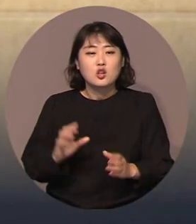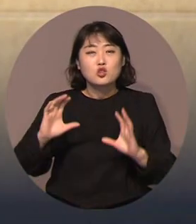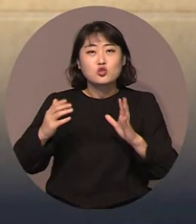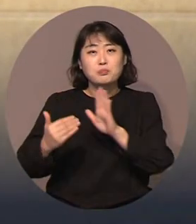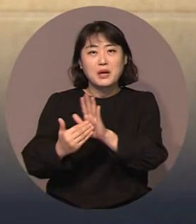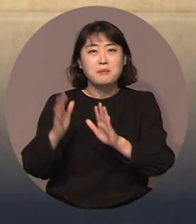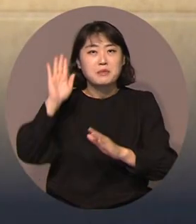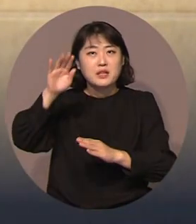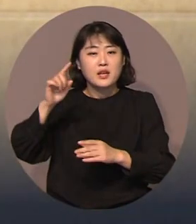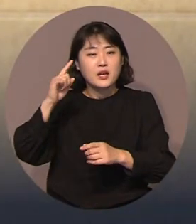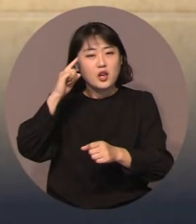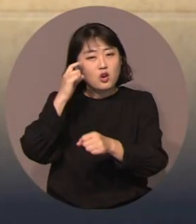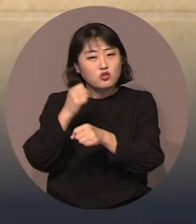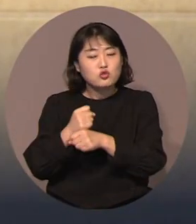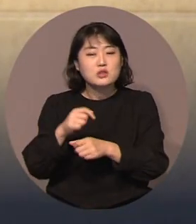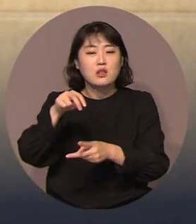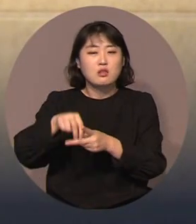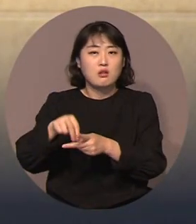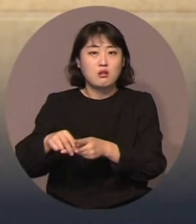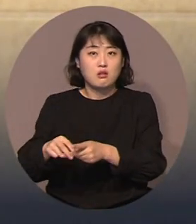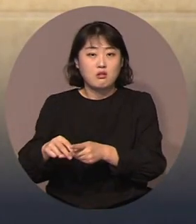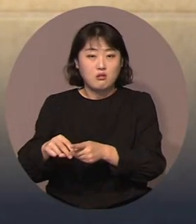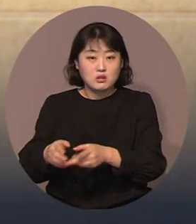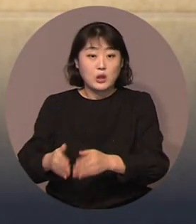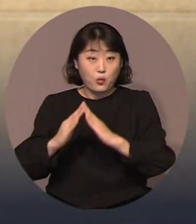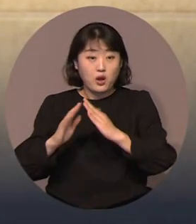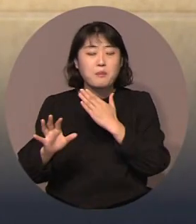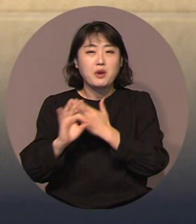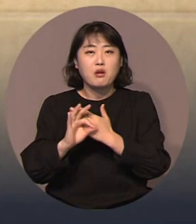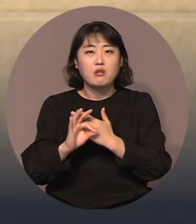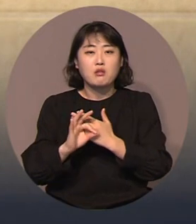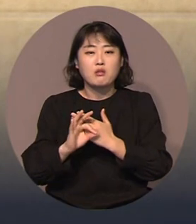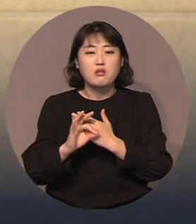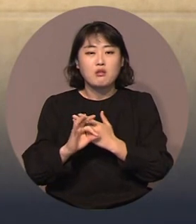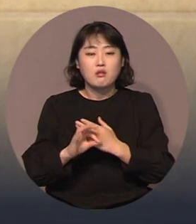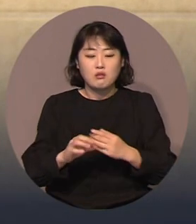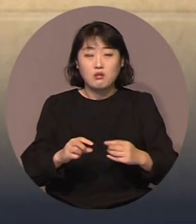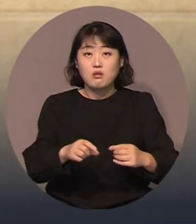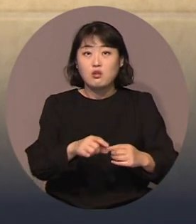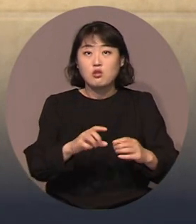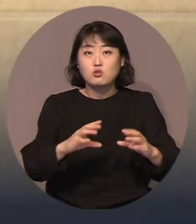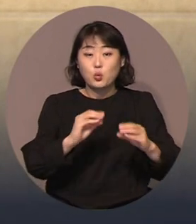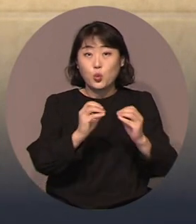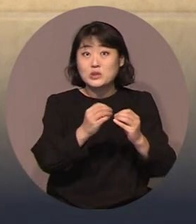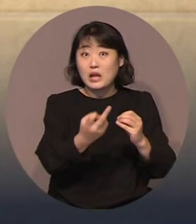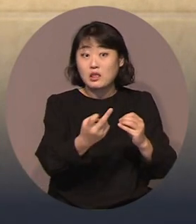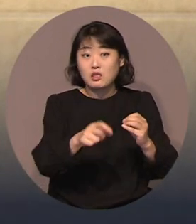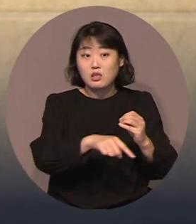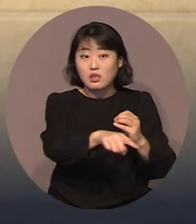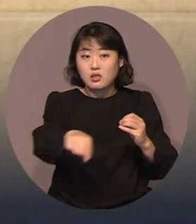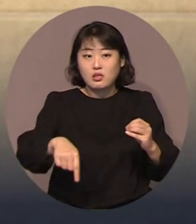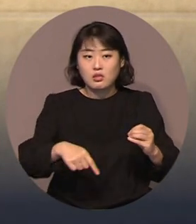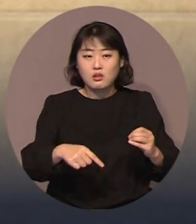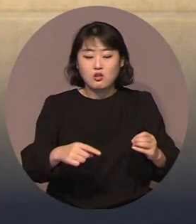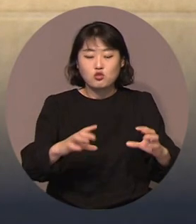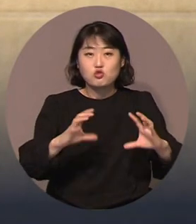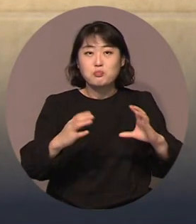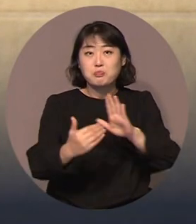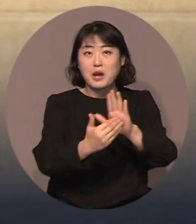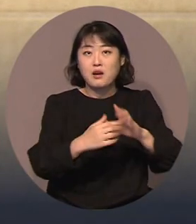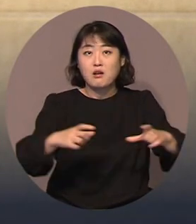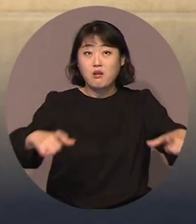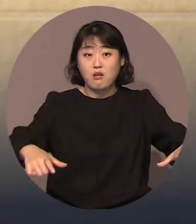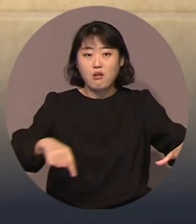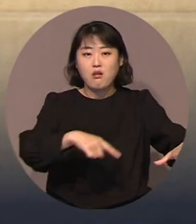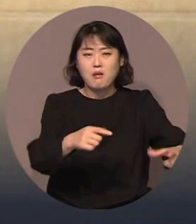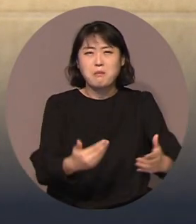국방미래기술연구센터가 이루어지게 되면 국방클러스터와는 이제 더 속도로가 진행이 될 거다. 그리고